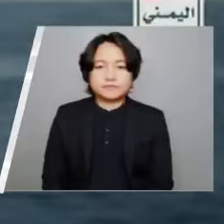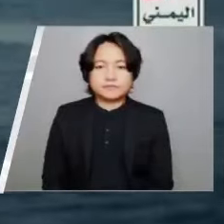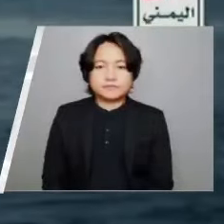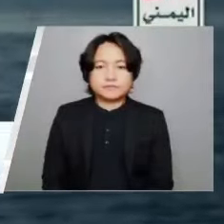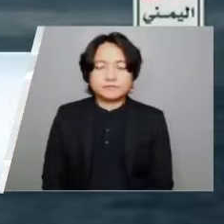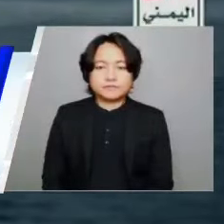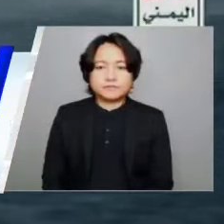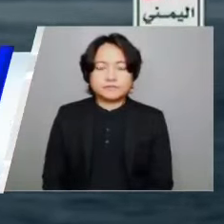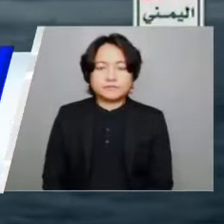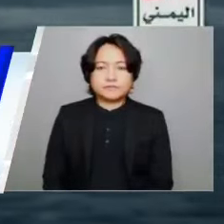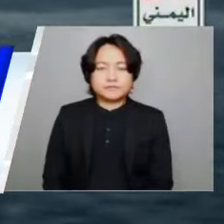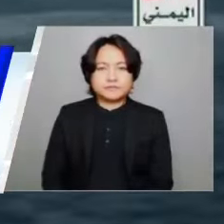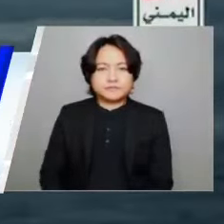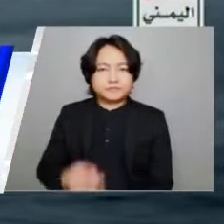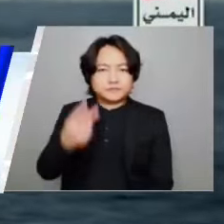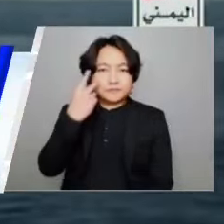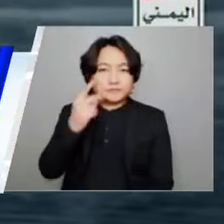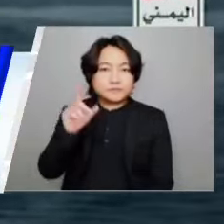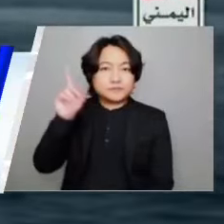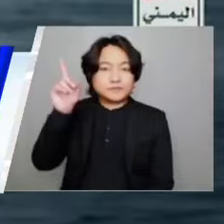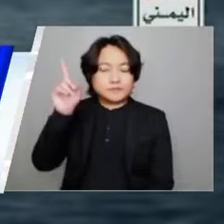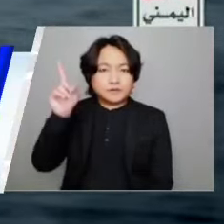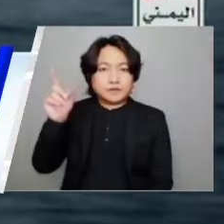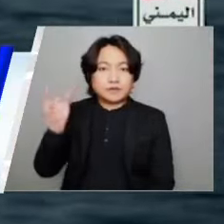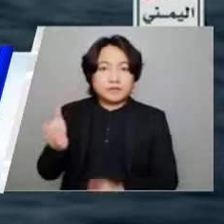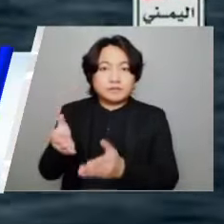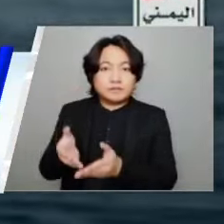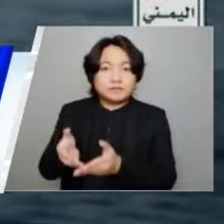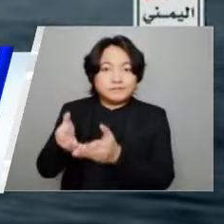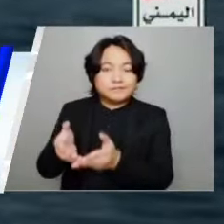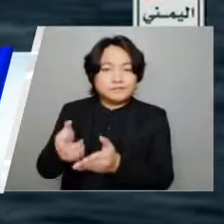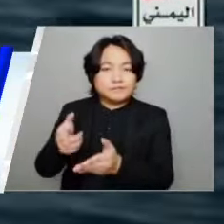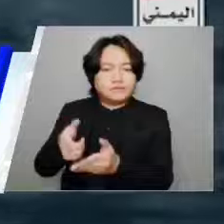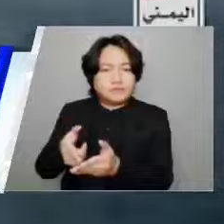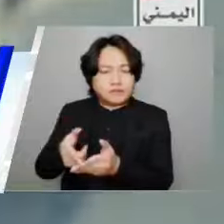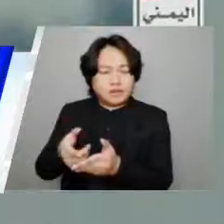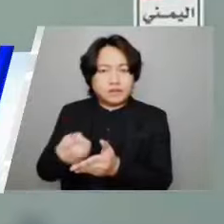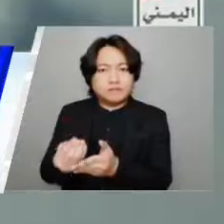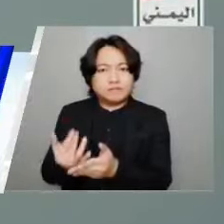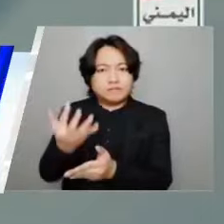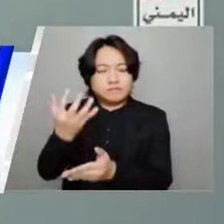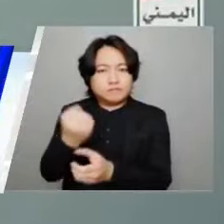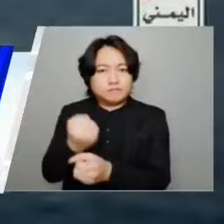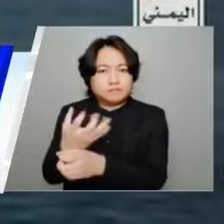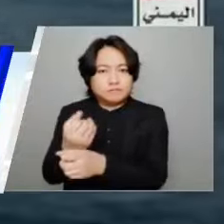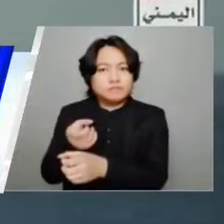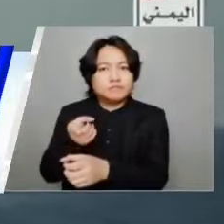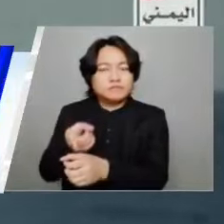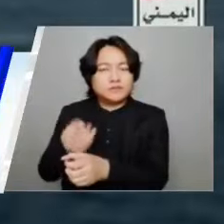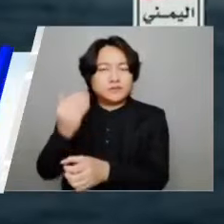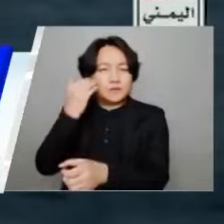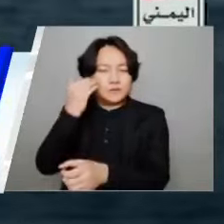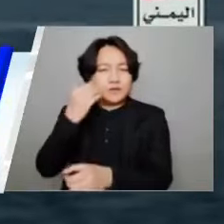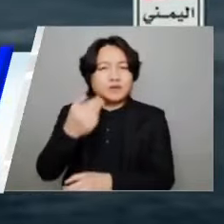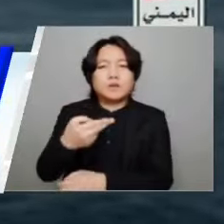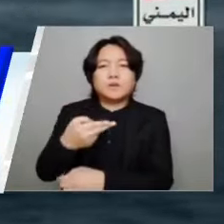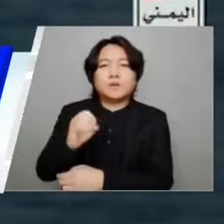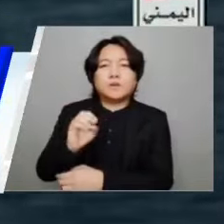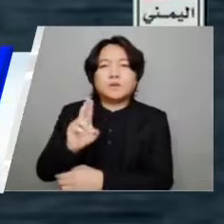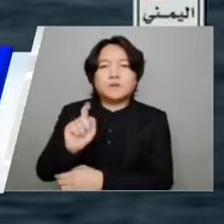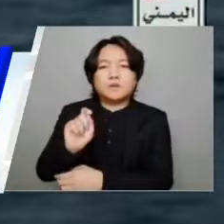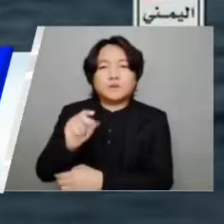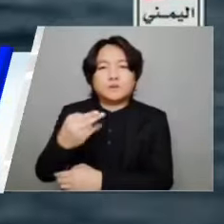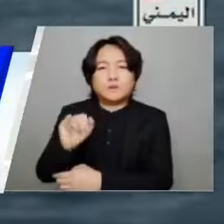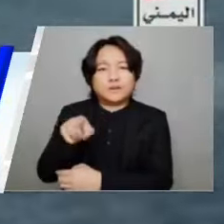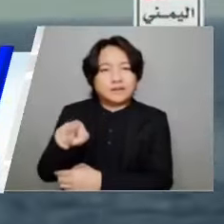sumabog at nagliyabang oil tanker na Cordelia Moon nang tamaan ng missile ng grupong Houthi. Sa videong inilabas ng grupo, makikita